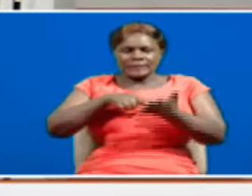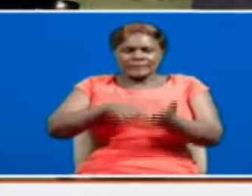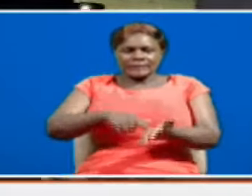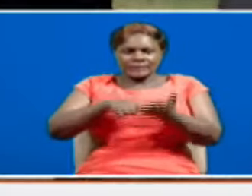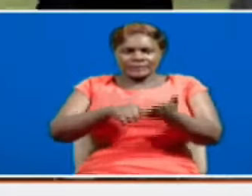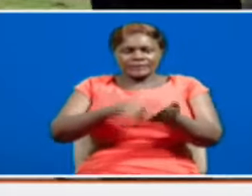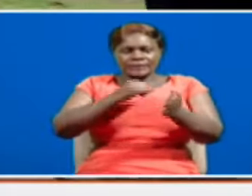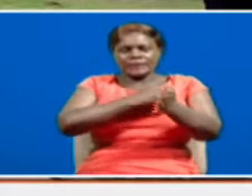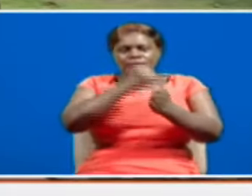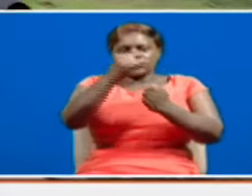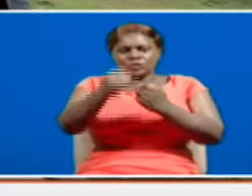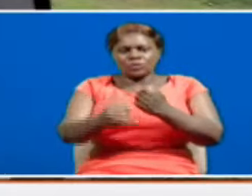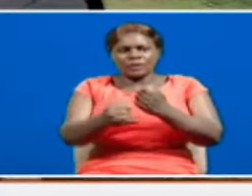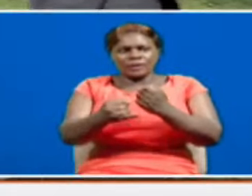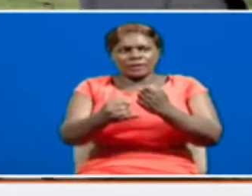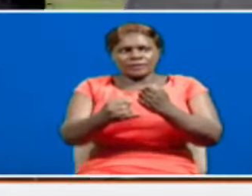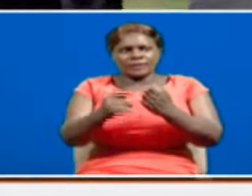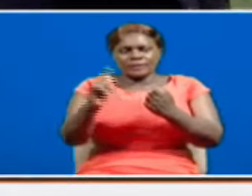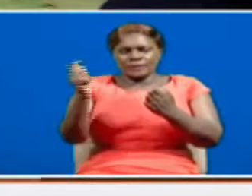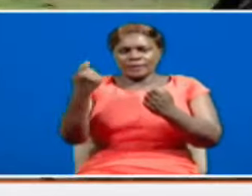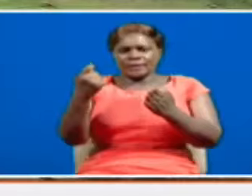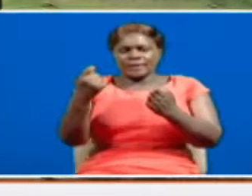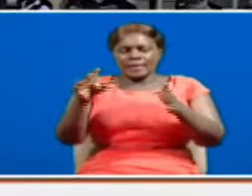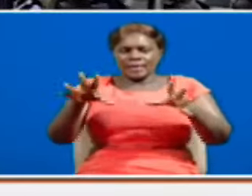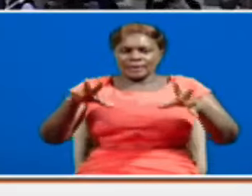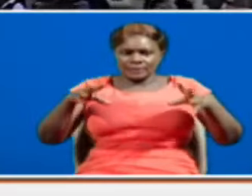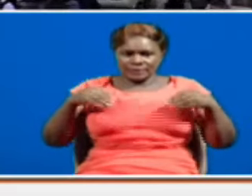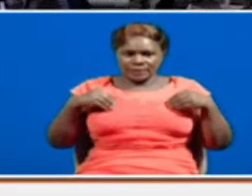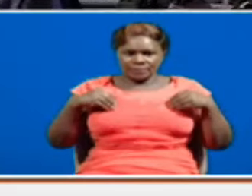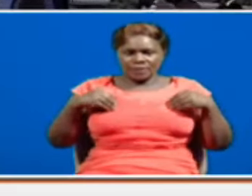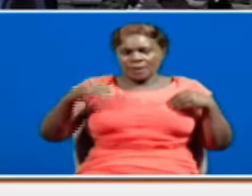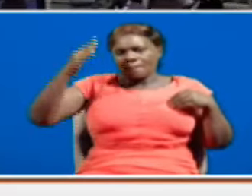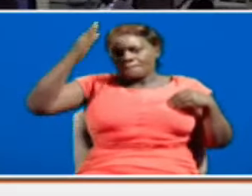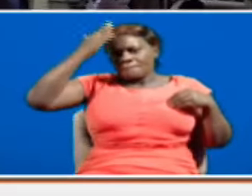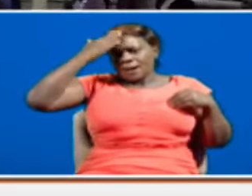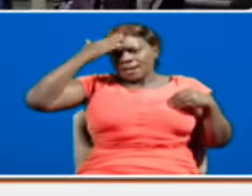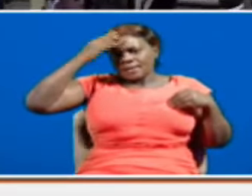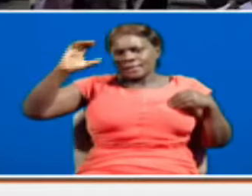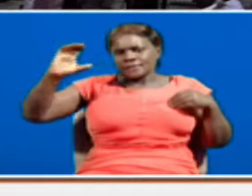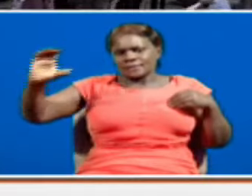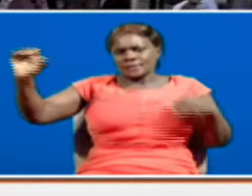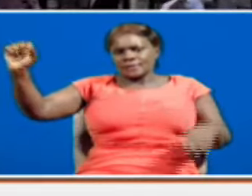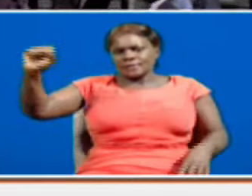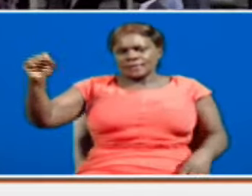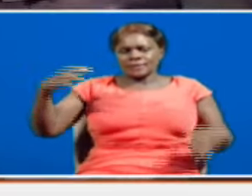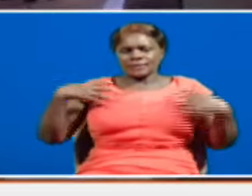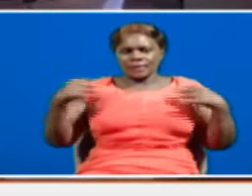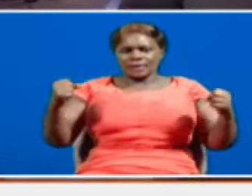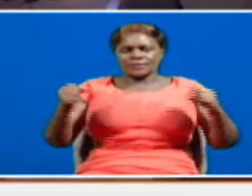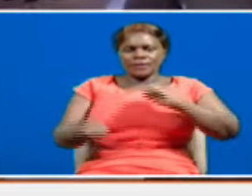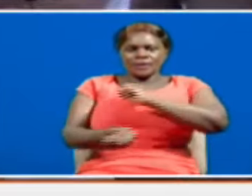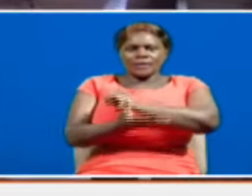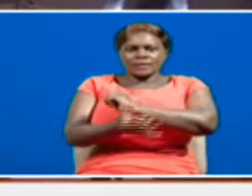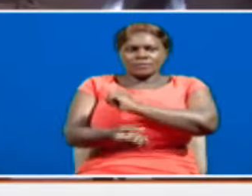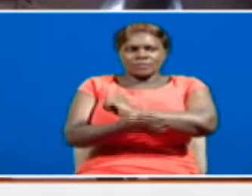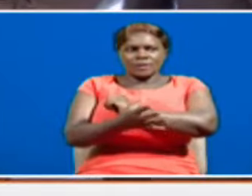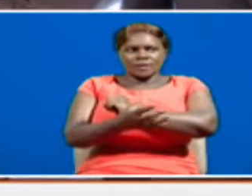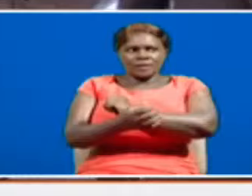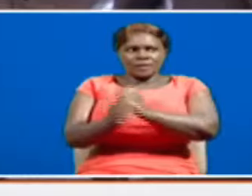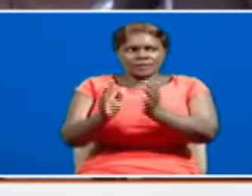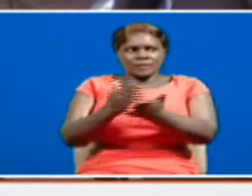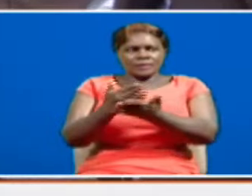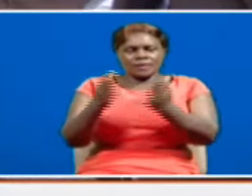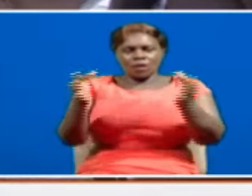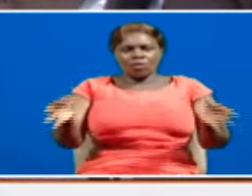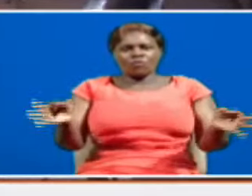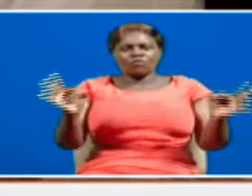ya afya ya jamii na kumbatiwa na Wakenya wengi. Huku Jumatatu waziri Nakumicha akielezea kuwa wafanyakazi katika sekta